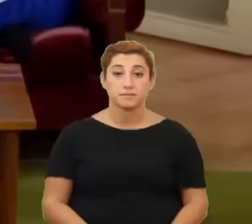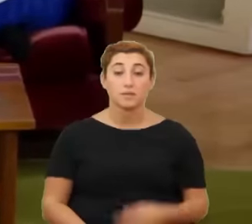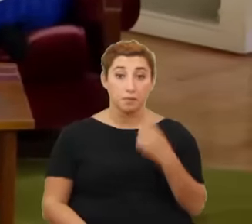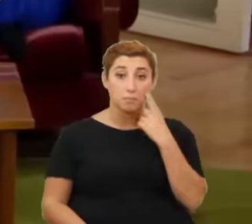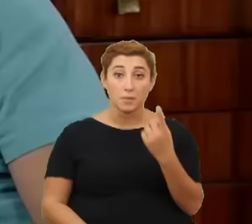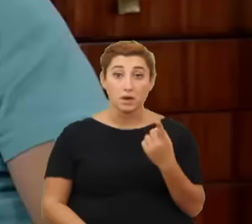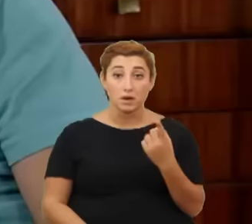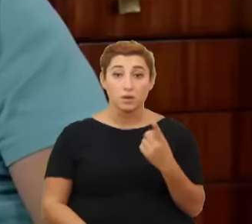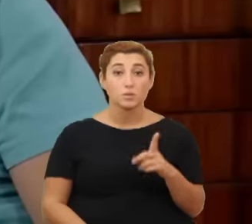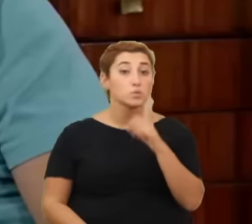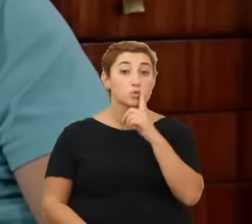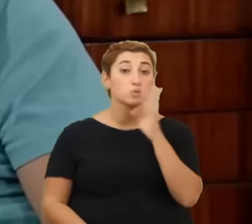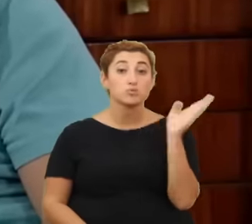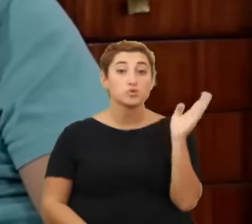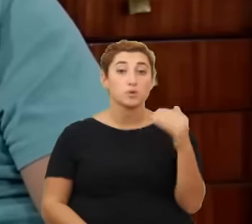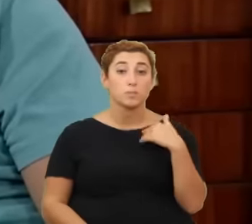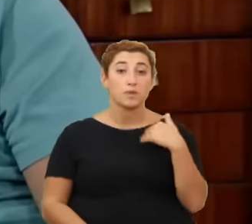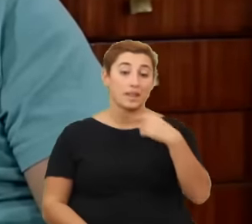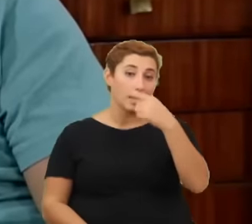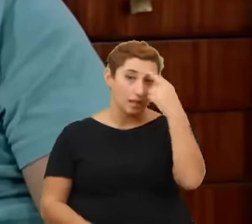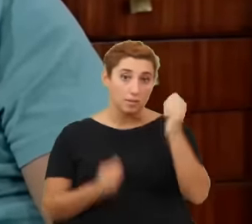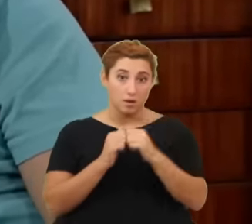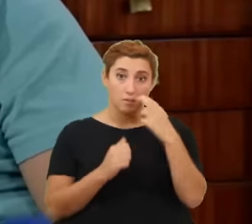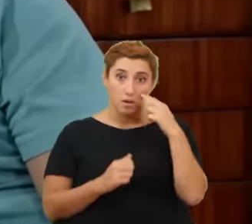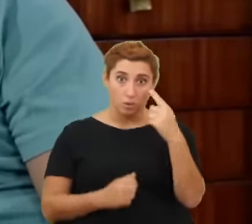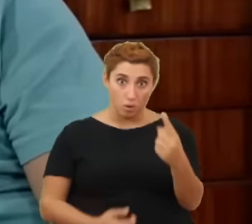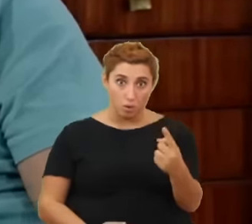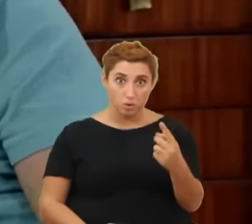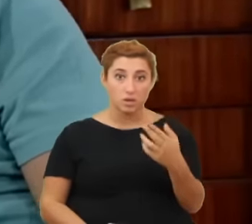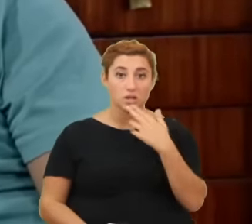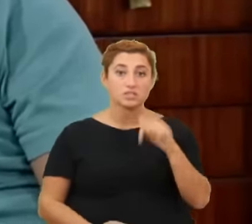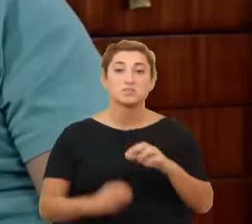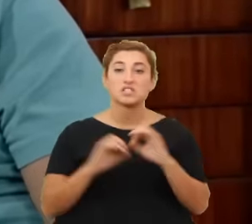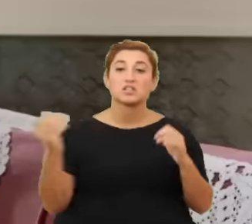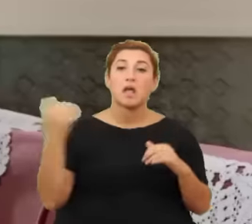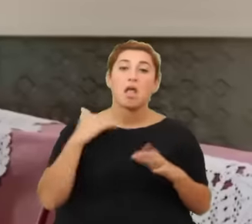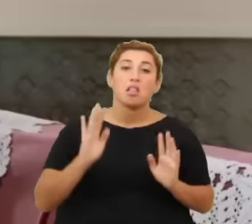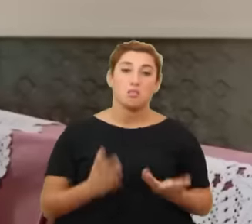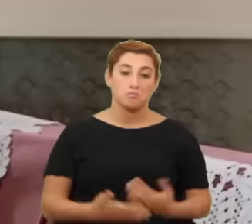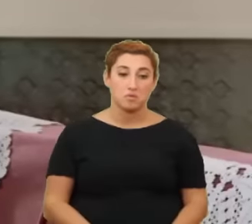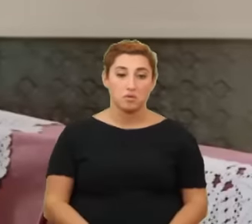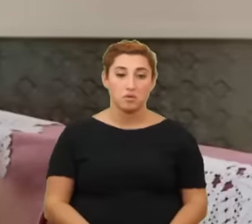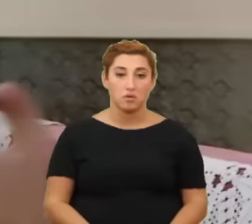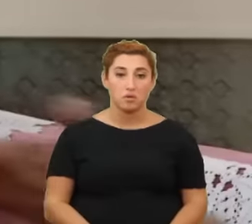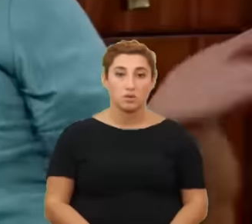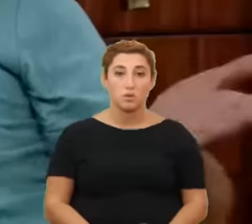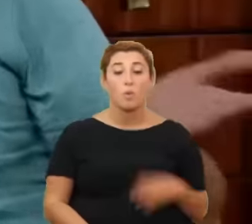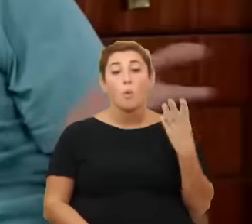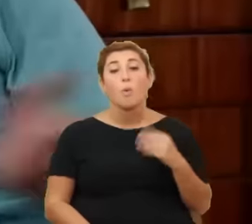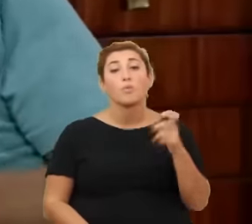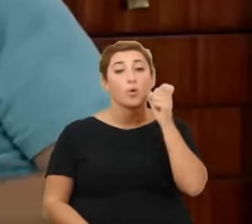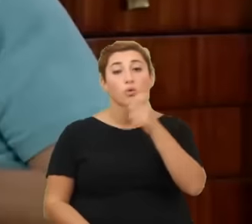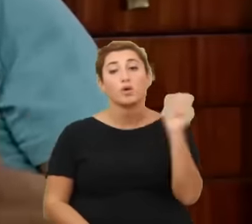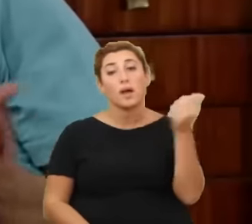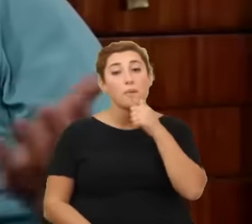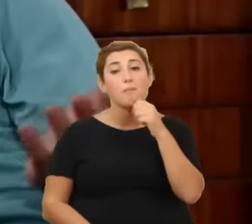Bak, susmuş. Beni kaderle gördü. Kız artık uğramıyor buralara. Olmuyor işte.